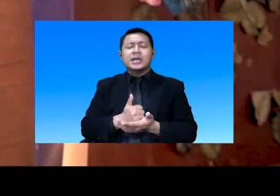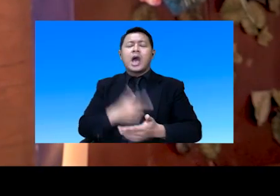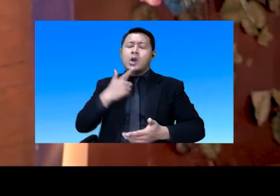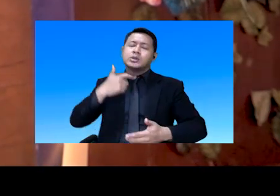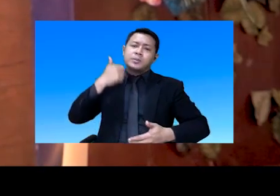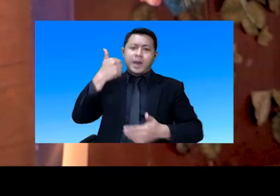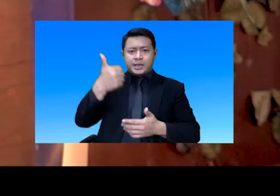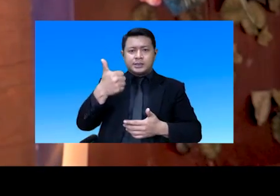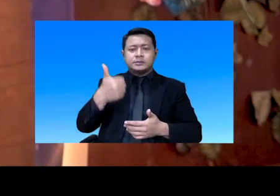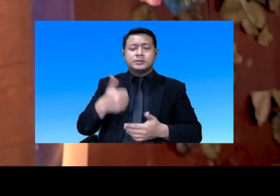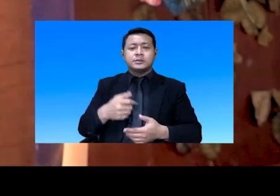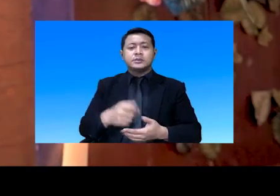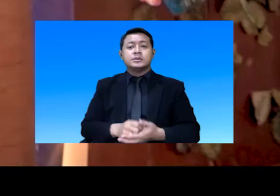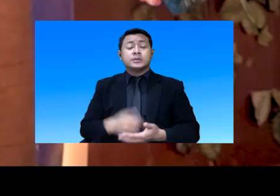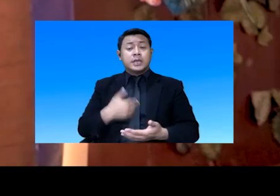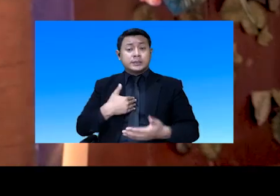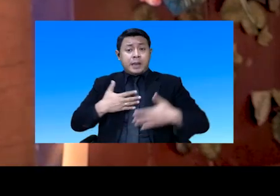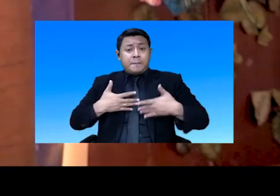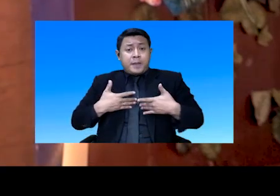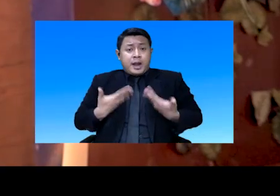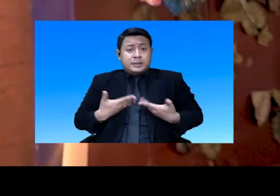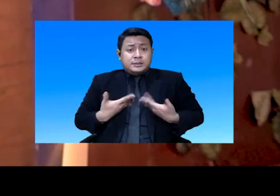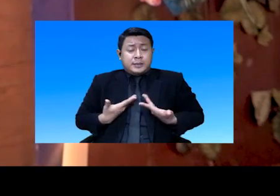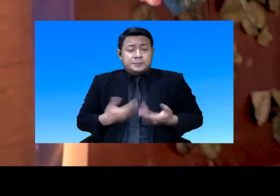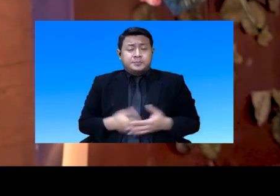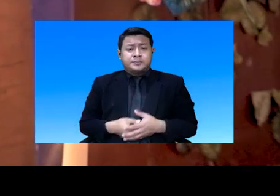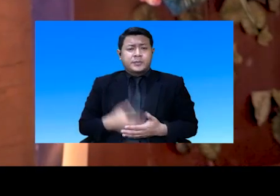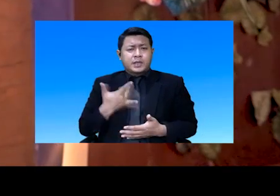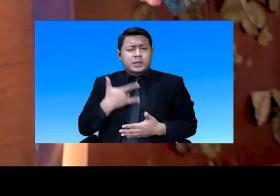saya merasa terus